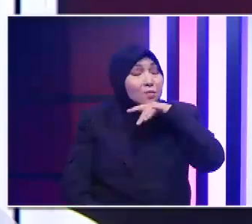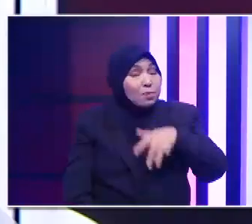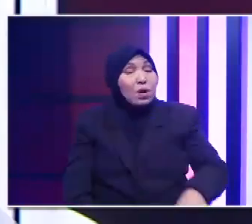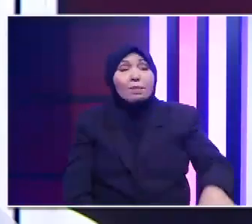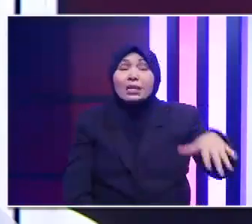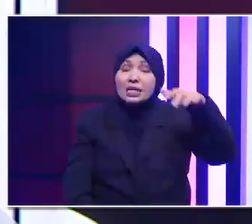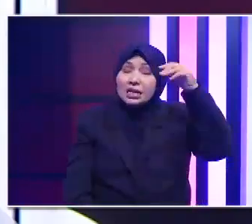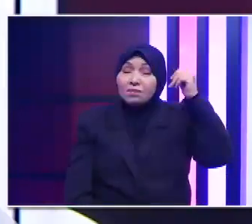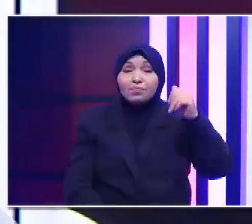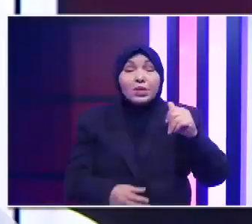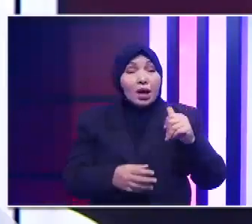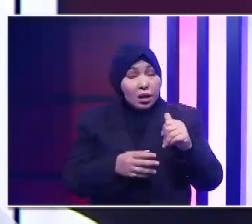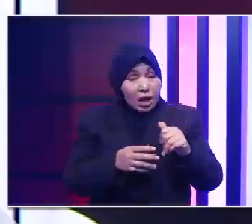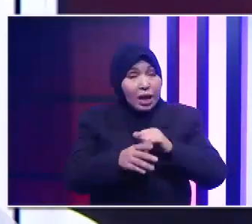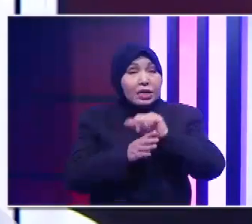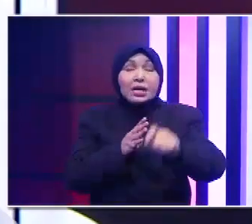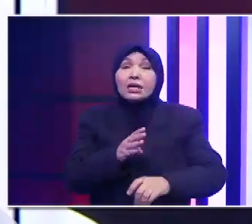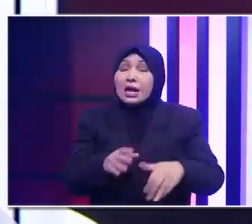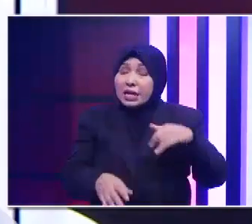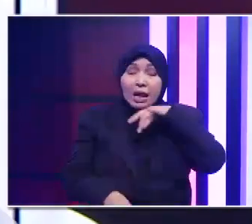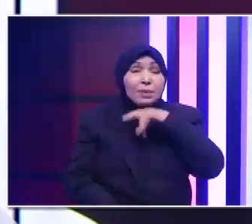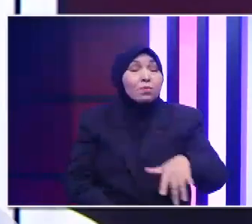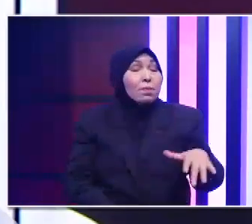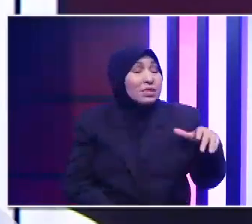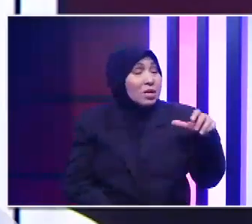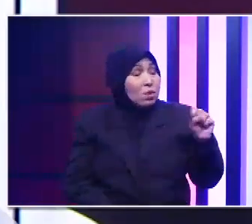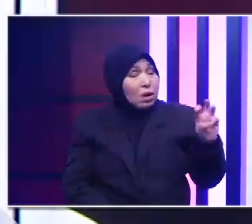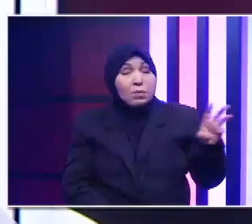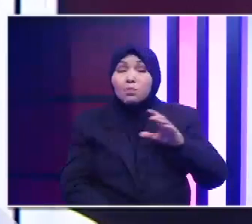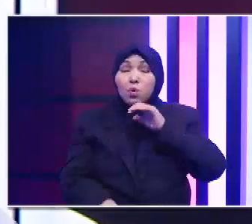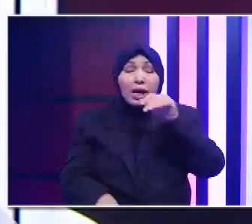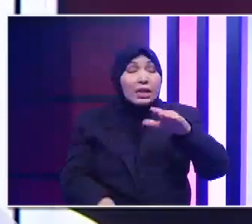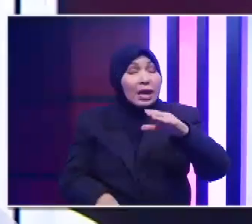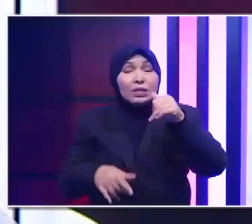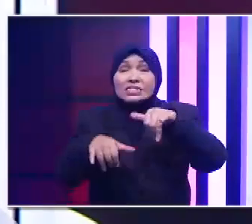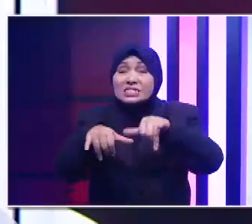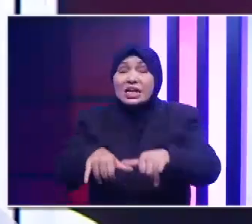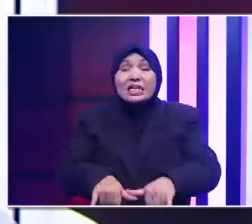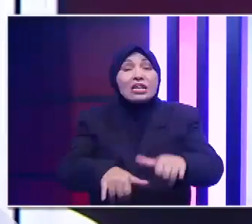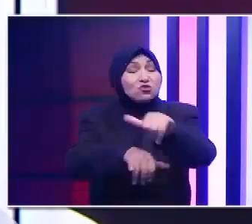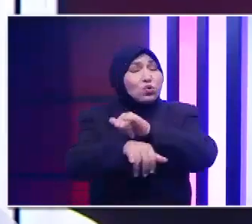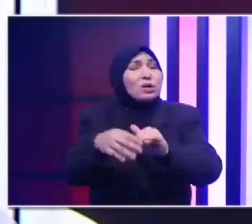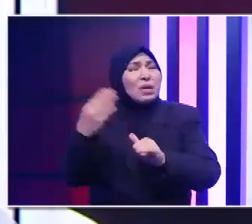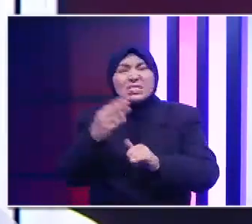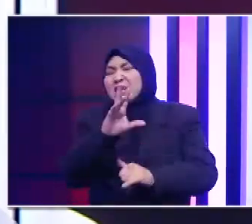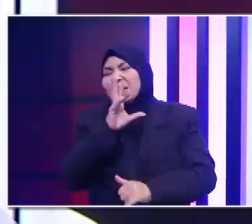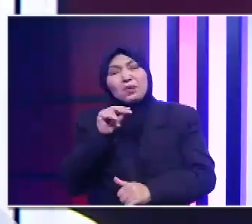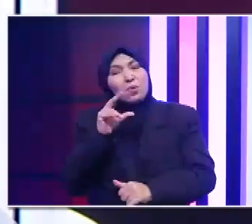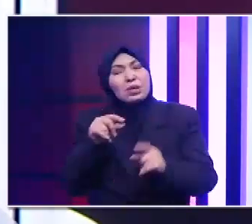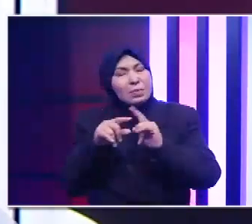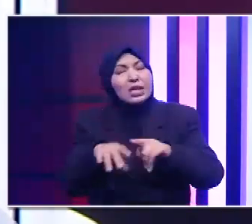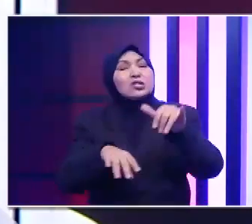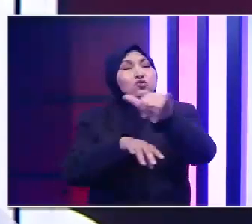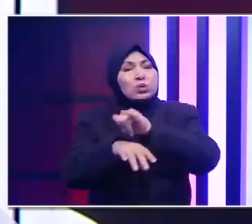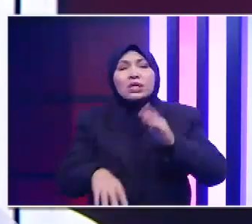bukannya duduk di surga yang biasa nabi sangat sale nih adalah lelaki yang termulia di sisi allah subhanahu wa ta'ala Ma